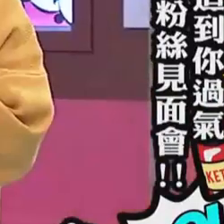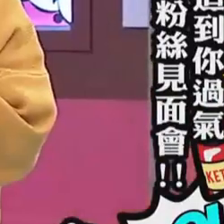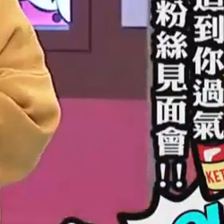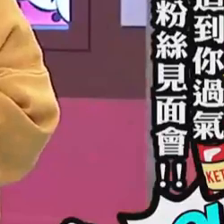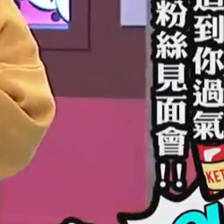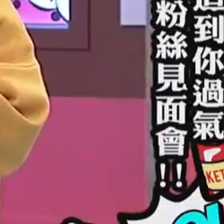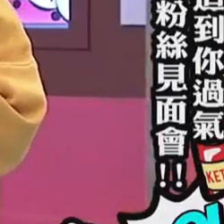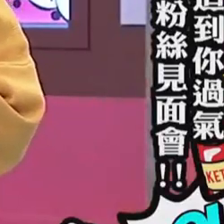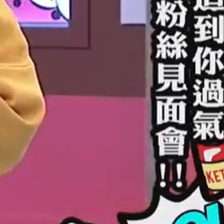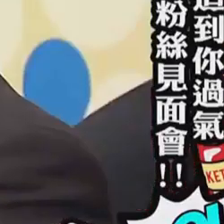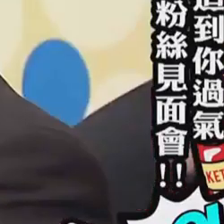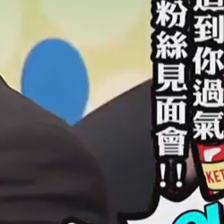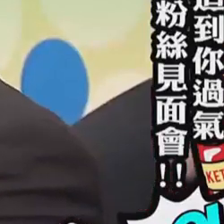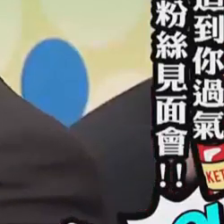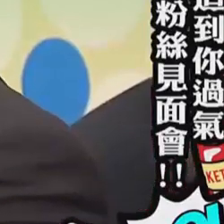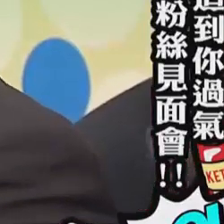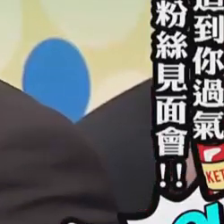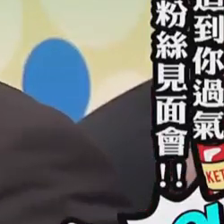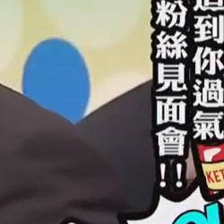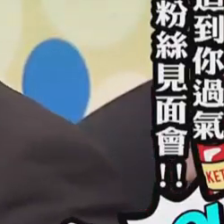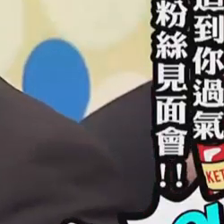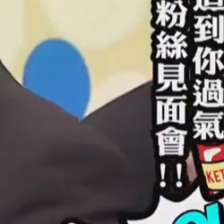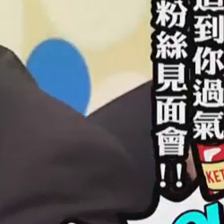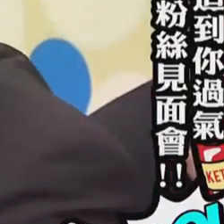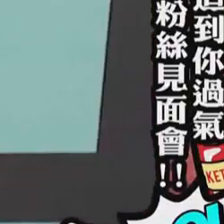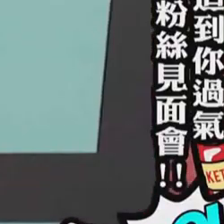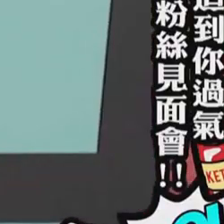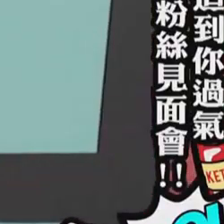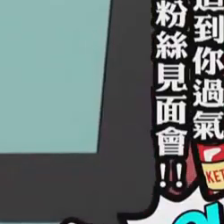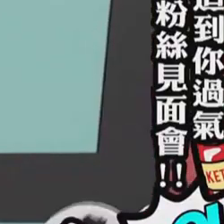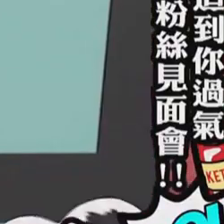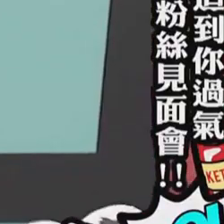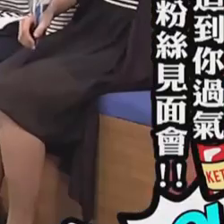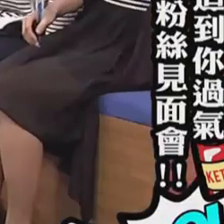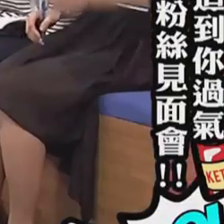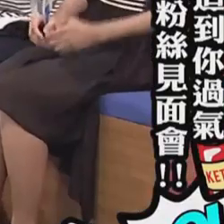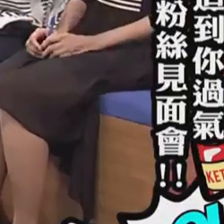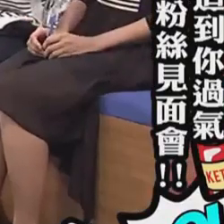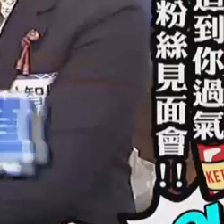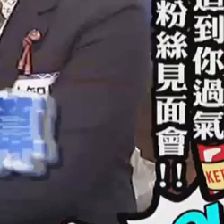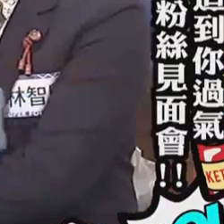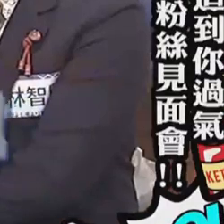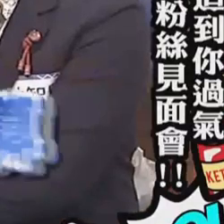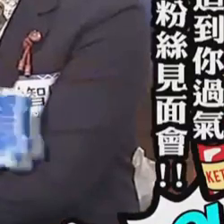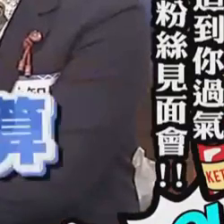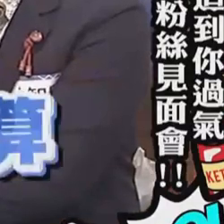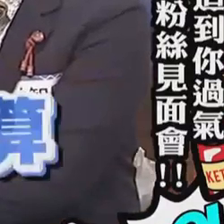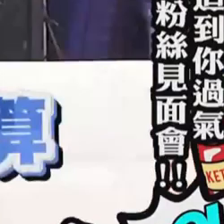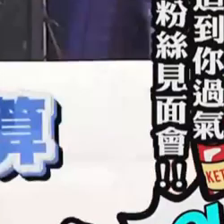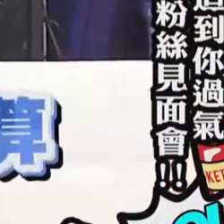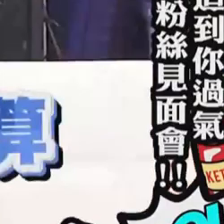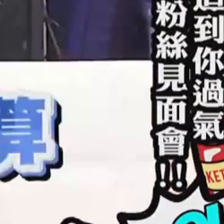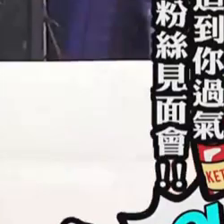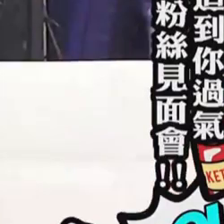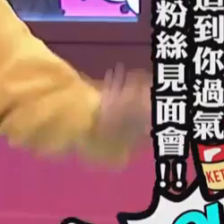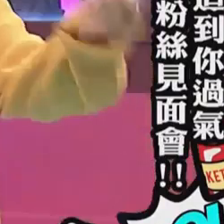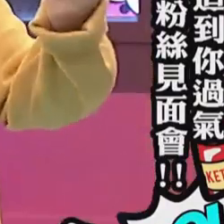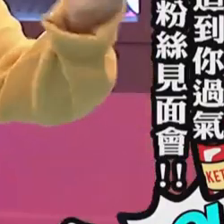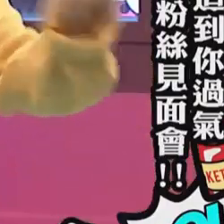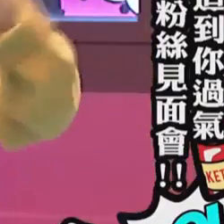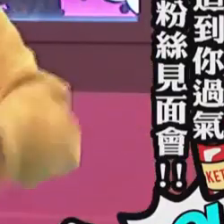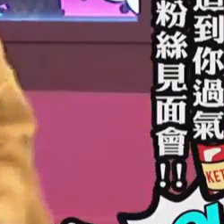去，我更要坚强。 真的希望有一天可以一起再出一张唱片。 明年就成军10年，就打算 人家万